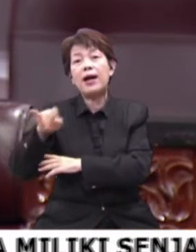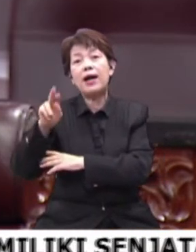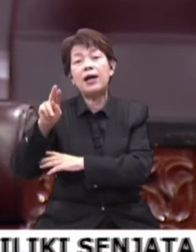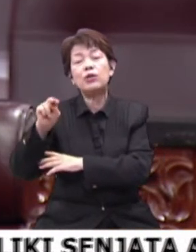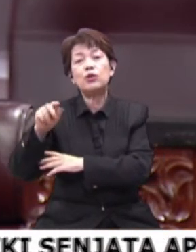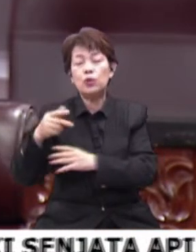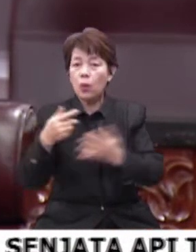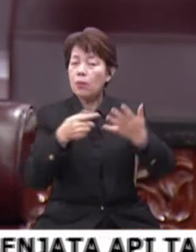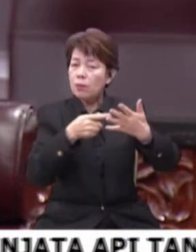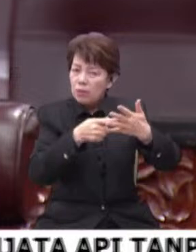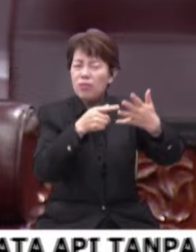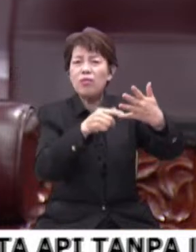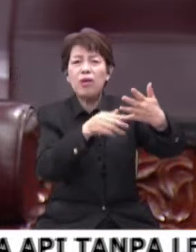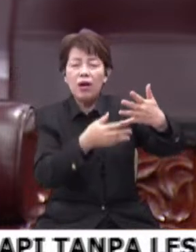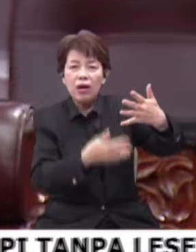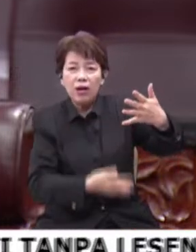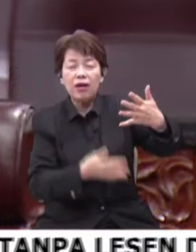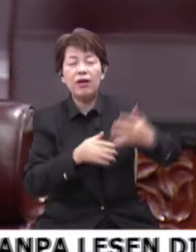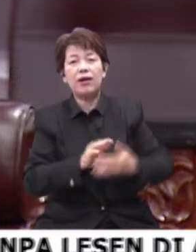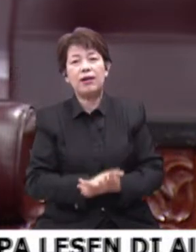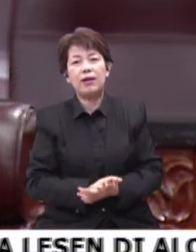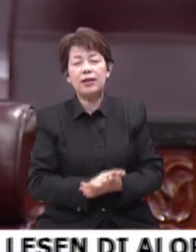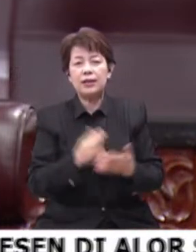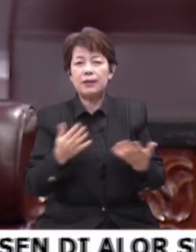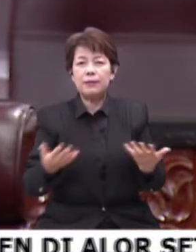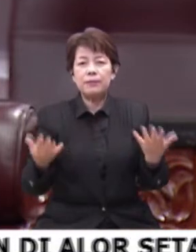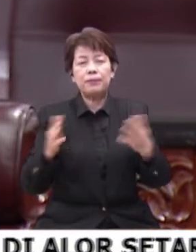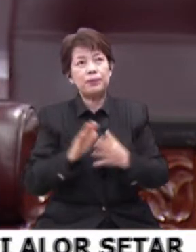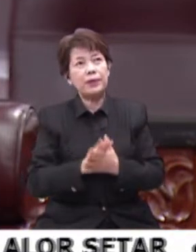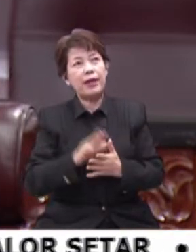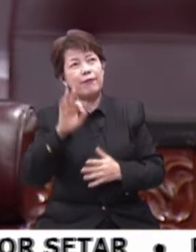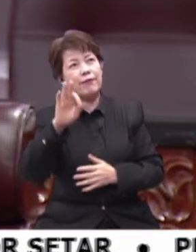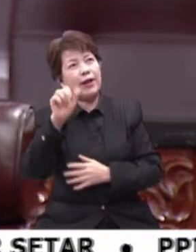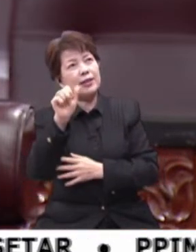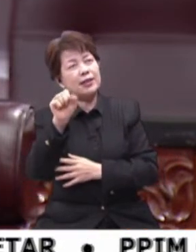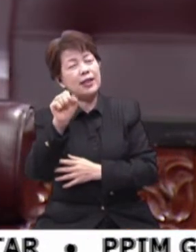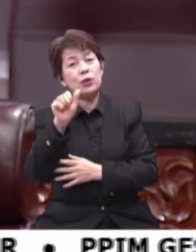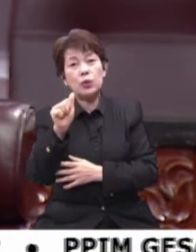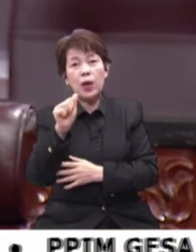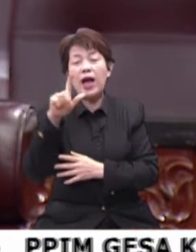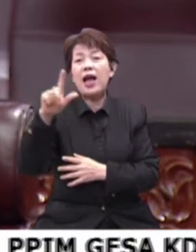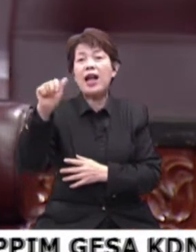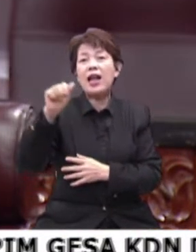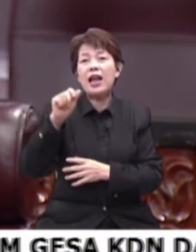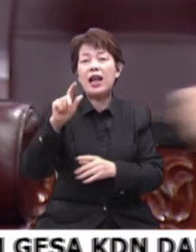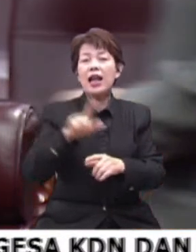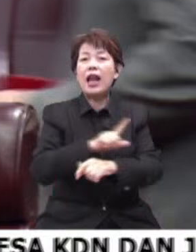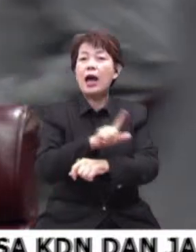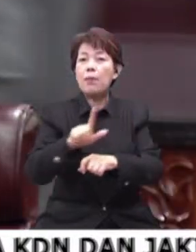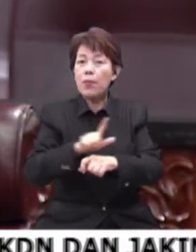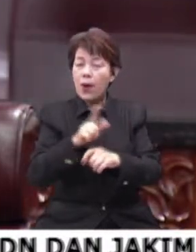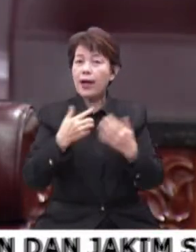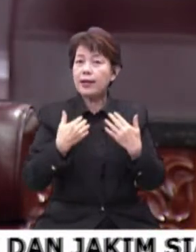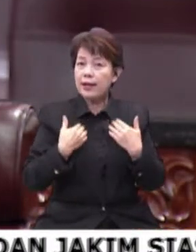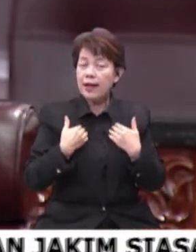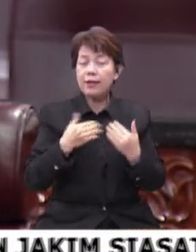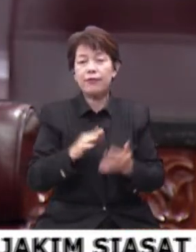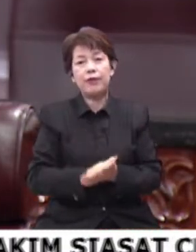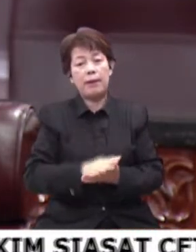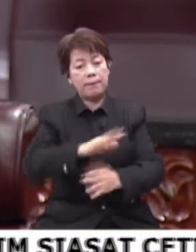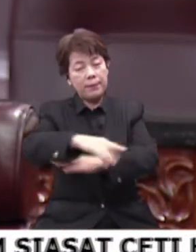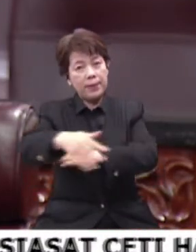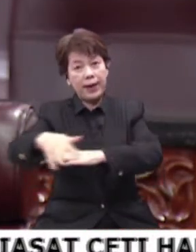landscape kawasan pa re bakau Kina Binua pasal pemeliharaan landscape kawasan pantai